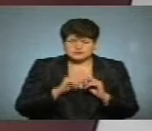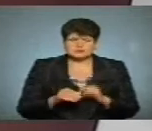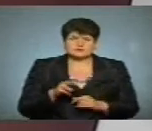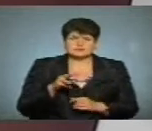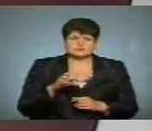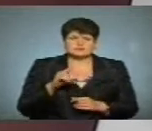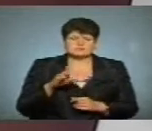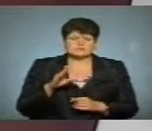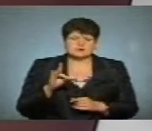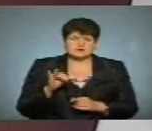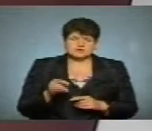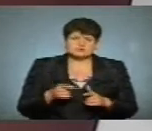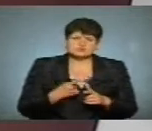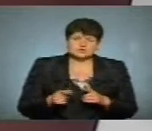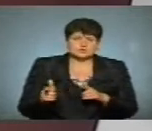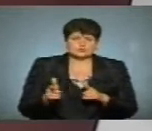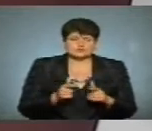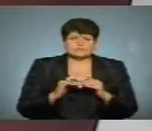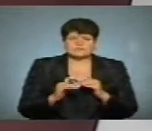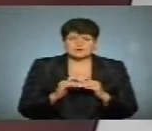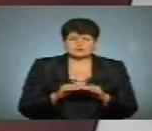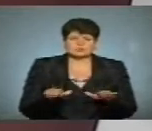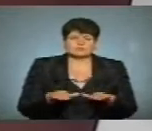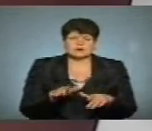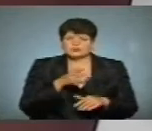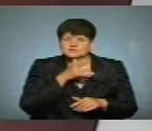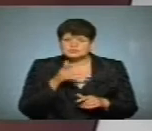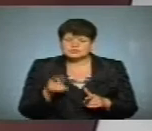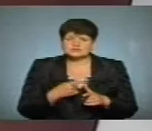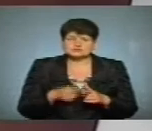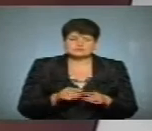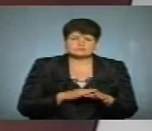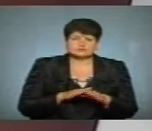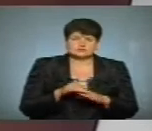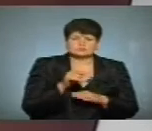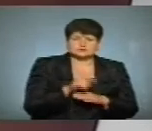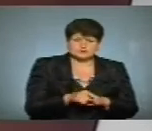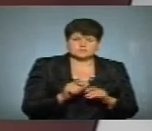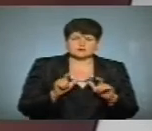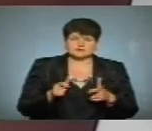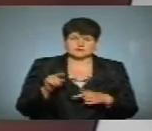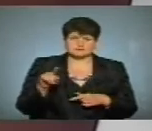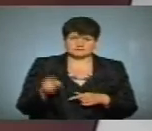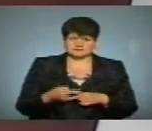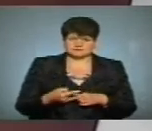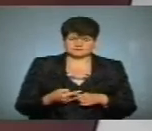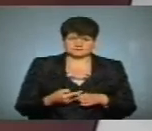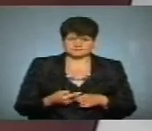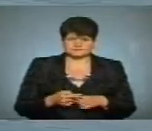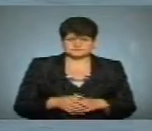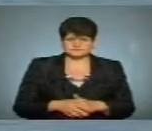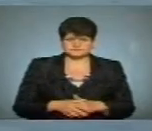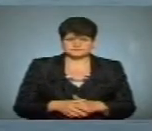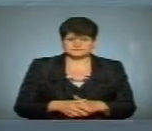Мар'яна Зварич. Чи готовий пляж до купального сезону та чи дотримуються там карантинних вимог, розповість Світлана